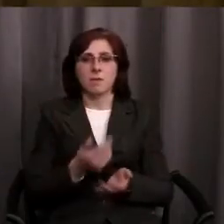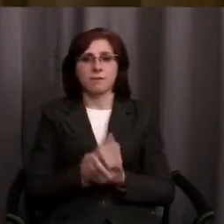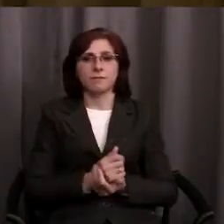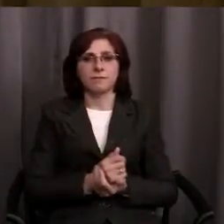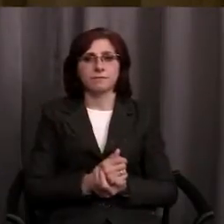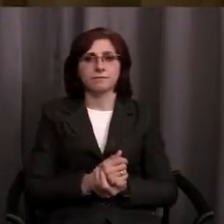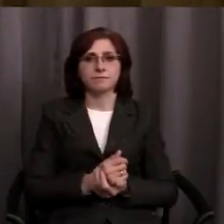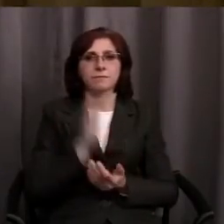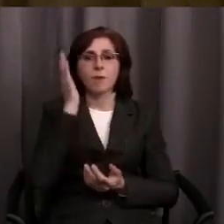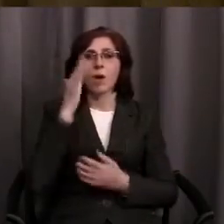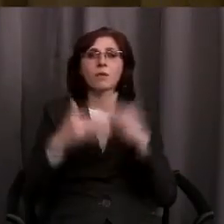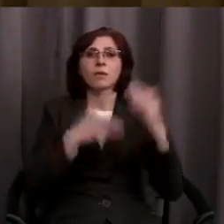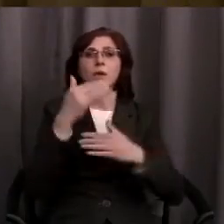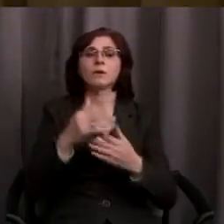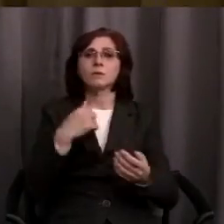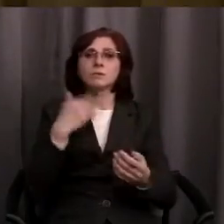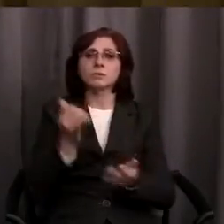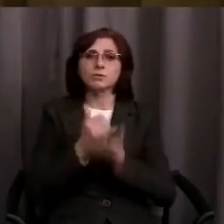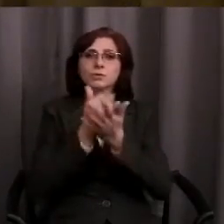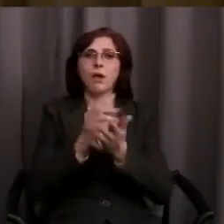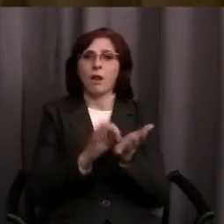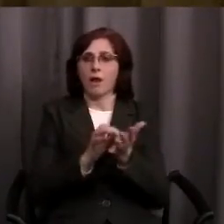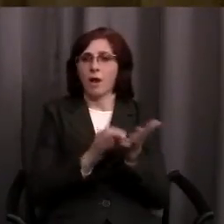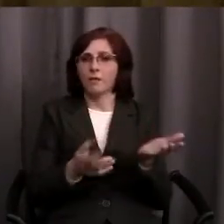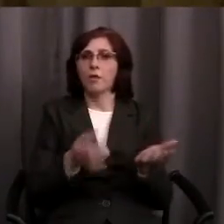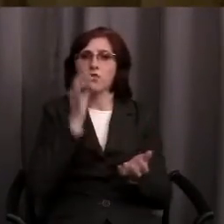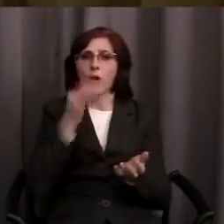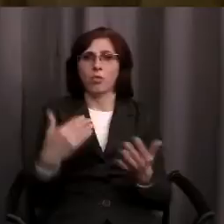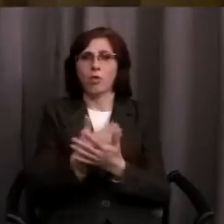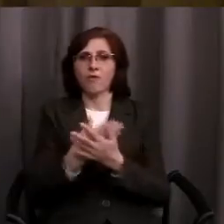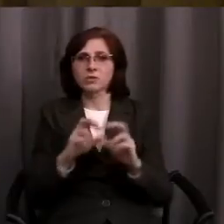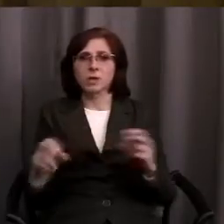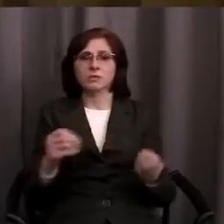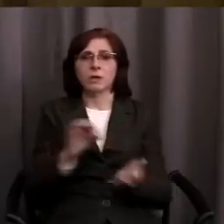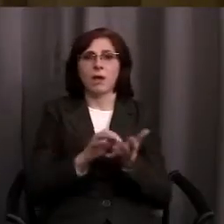jest zapewnienie chorym dostępu do jakichś leków, do nowoczesnych leków,